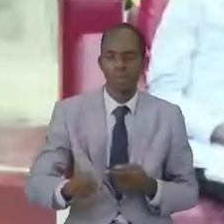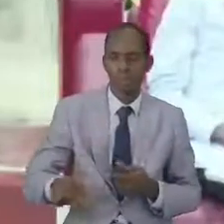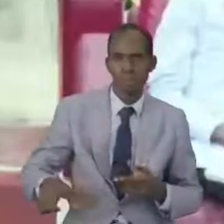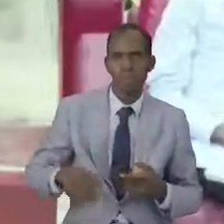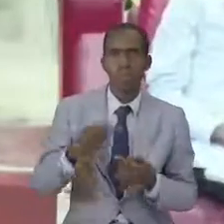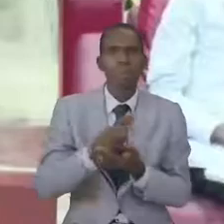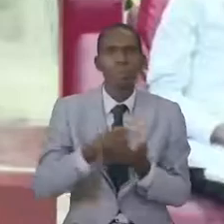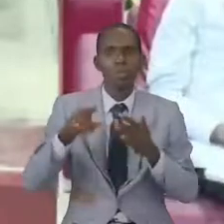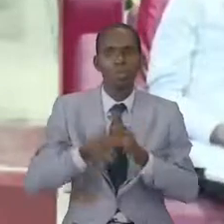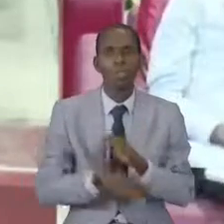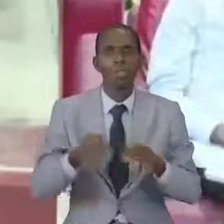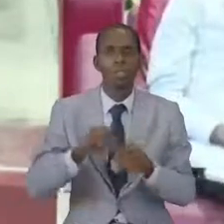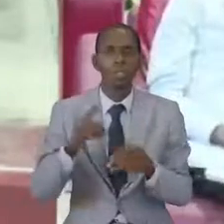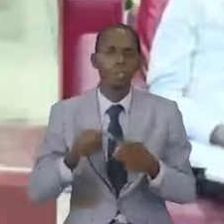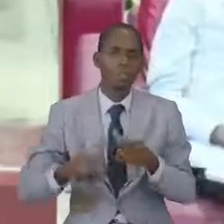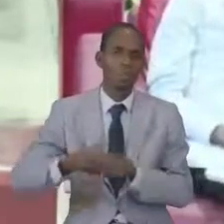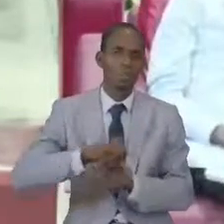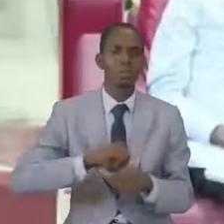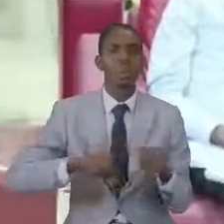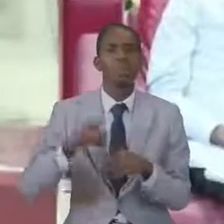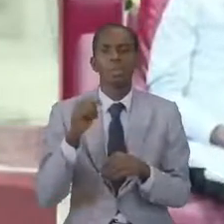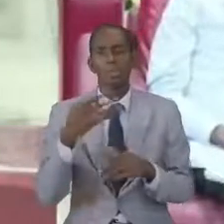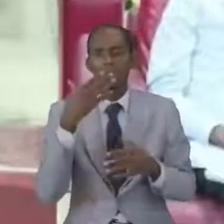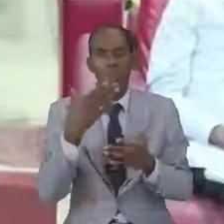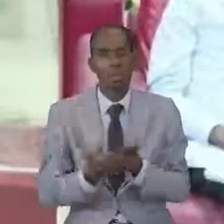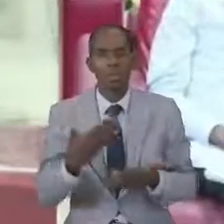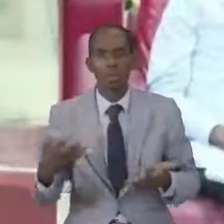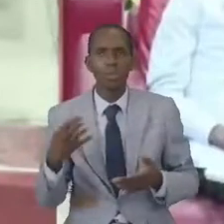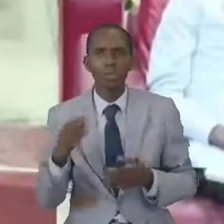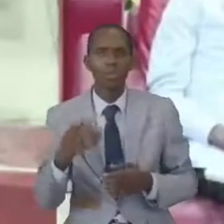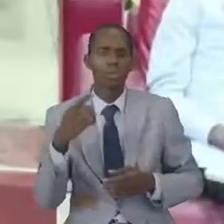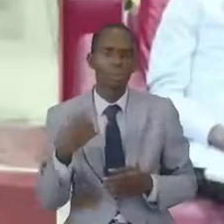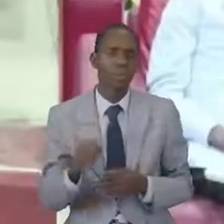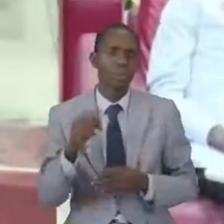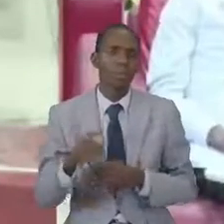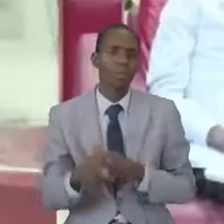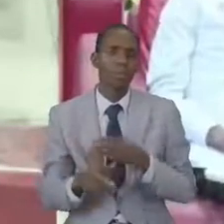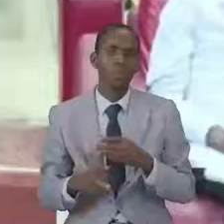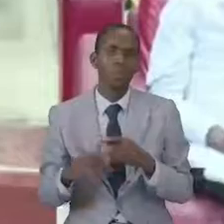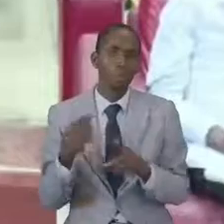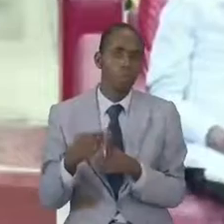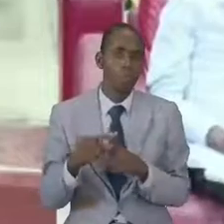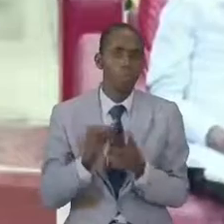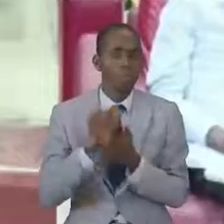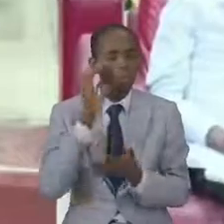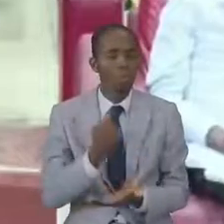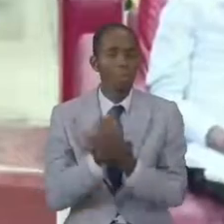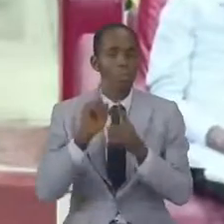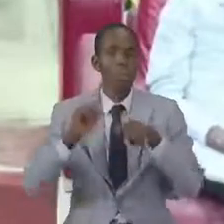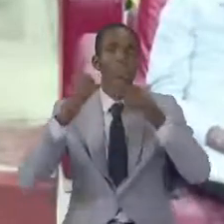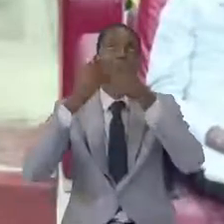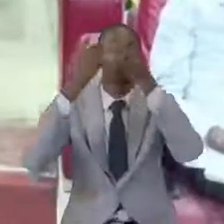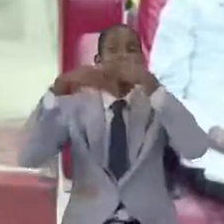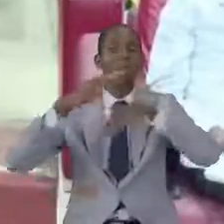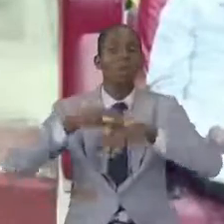la communion la bonne semence de la Parole de Dieu qui va préparer les gens pour le ciel et que quelqu'un d'autre vienne se met